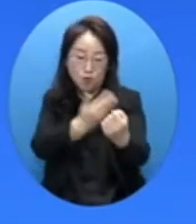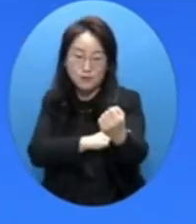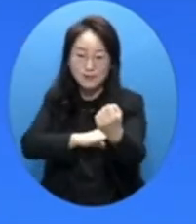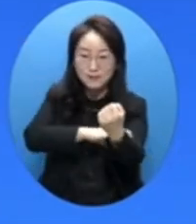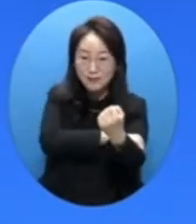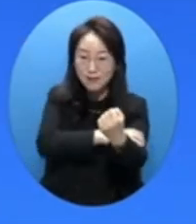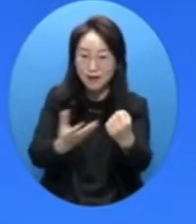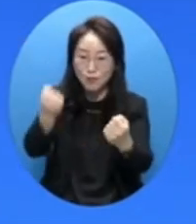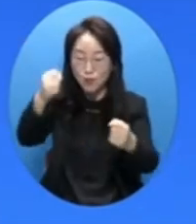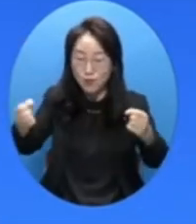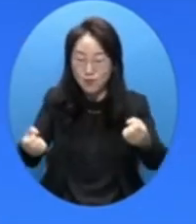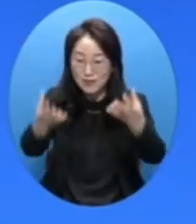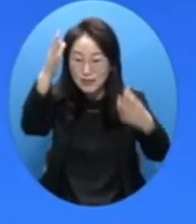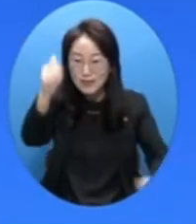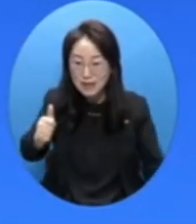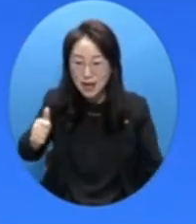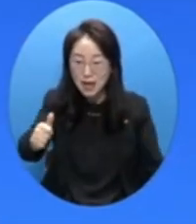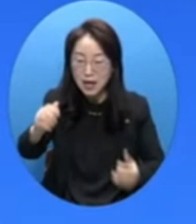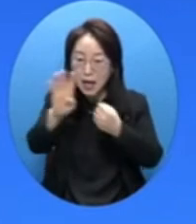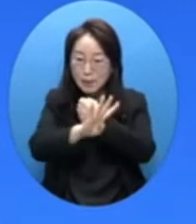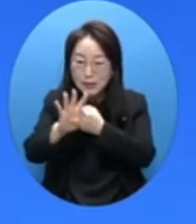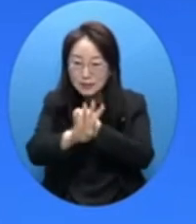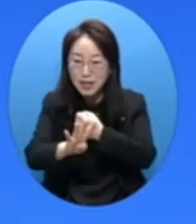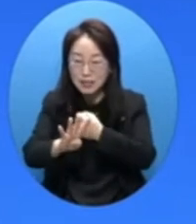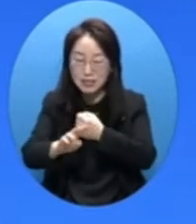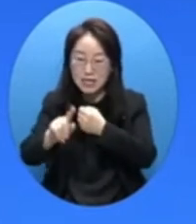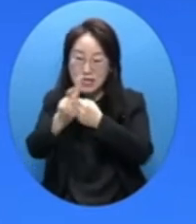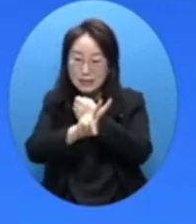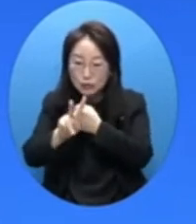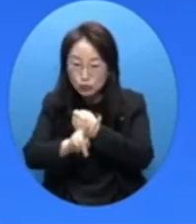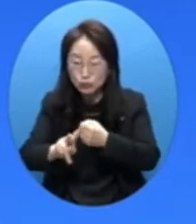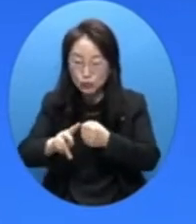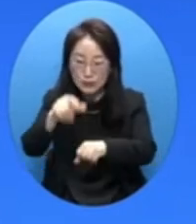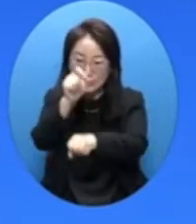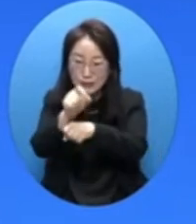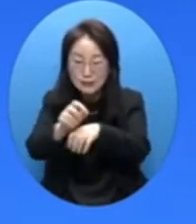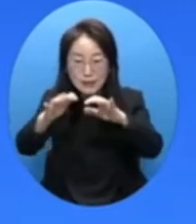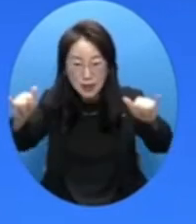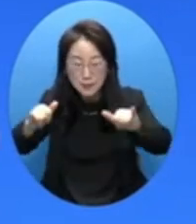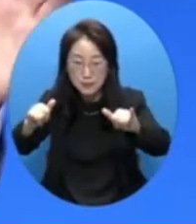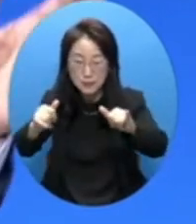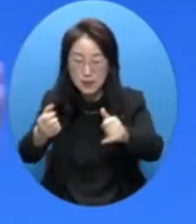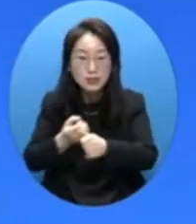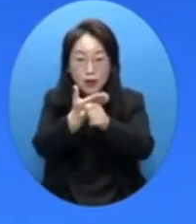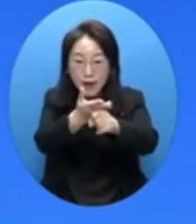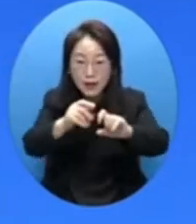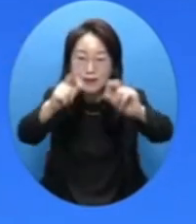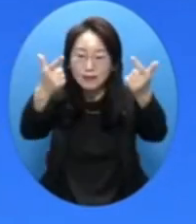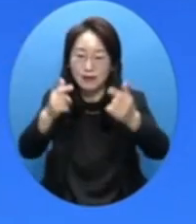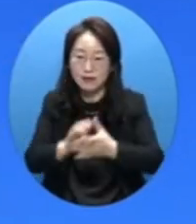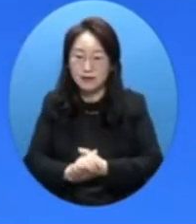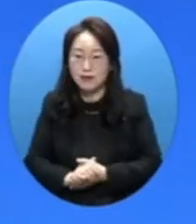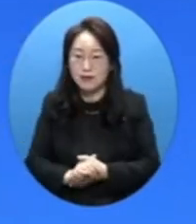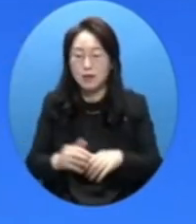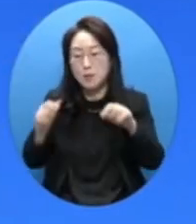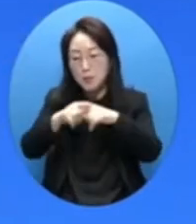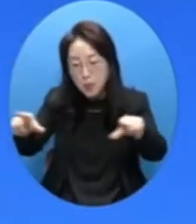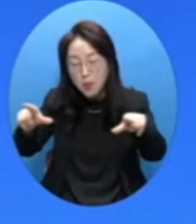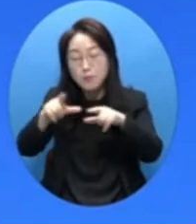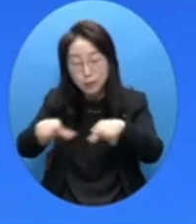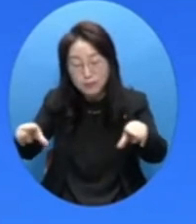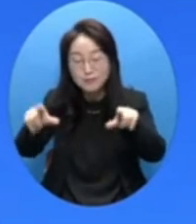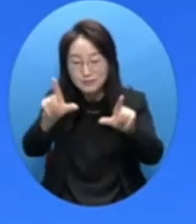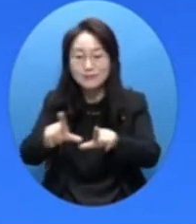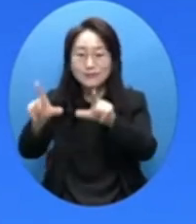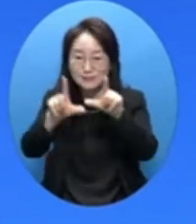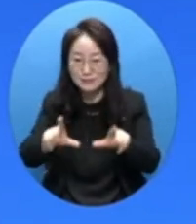있던 제사장 바리새인 사두개인 그런 지도자들에게 전한 것도 아니고 가장 평범한 삶을 살고 있는